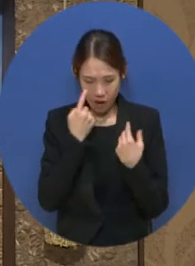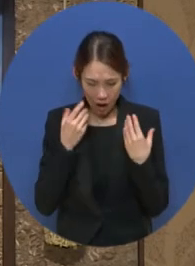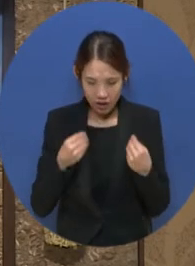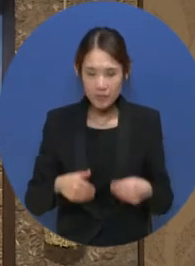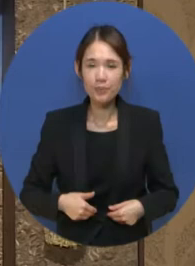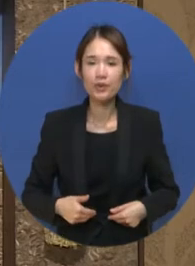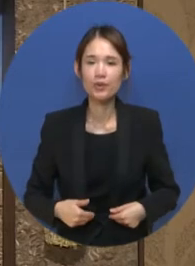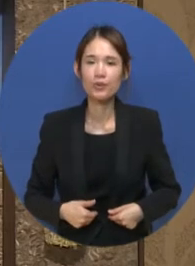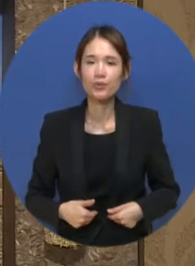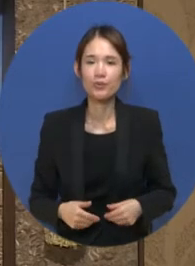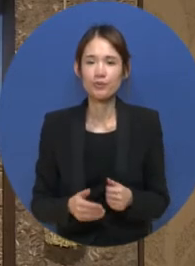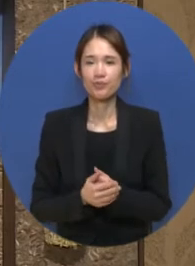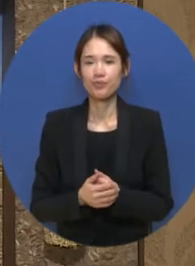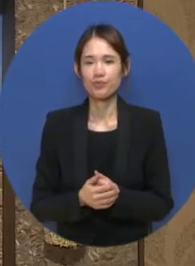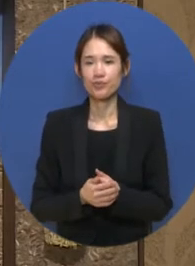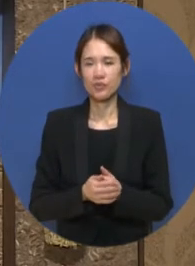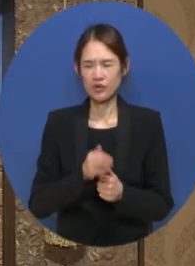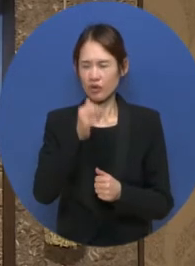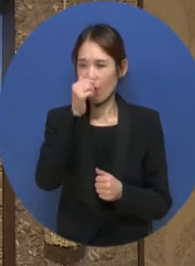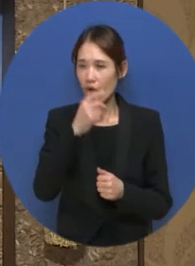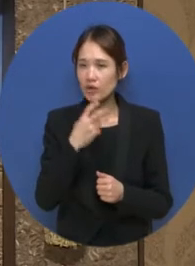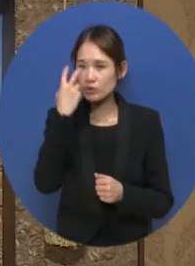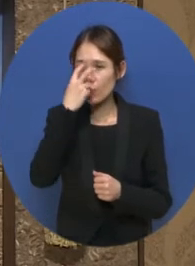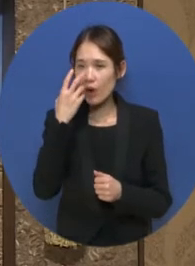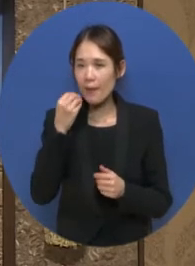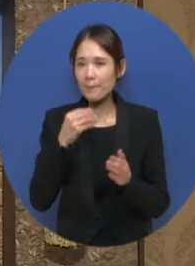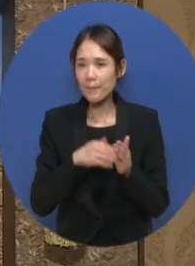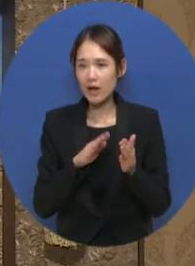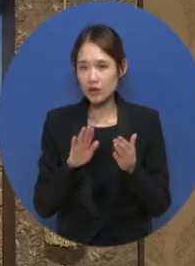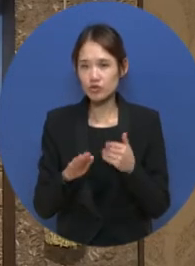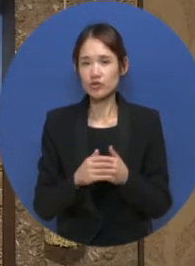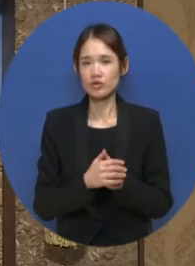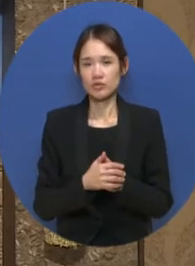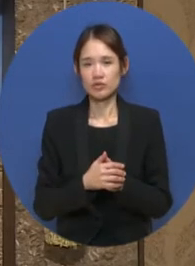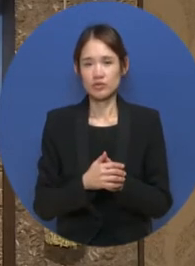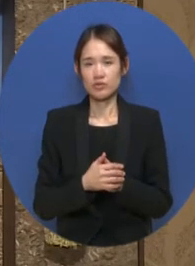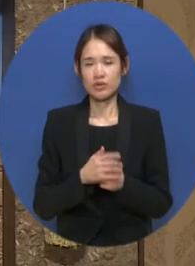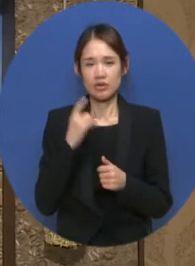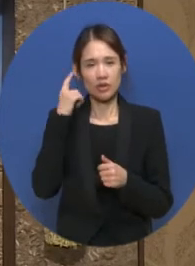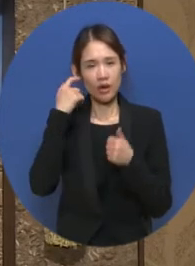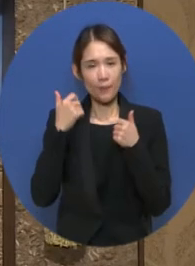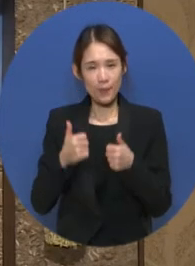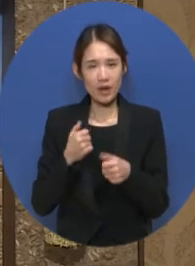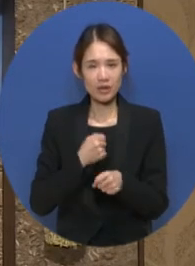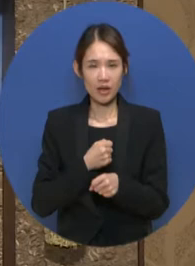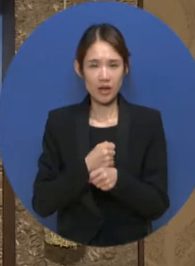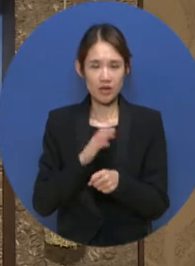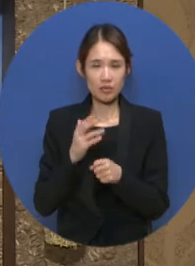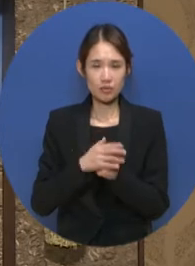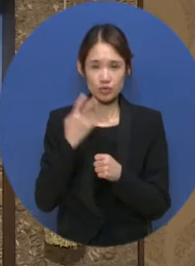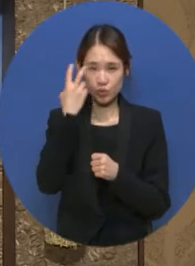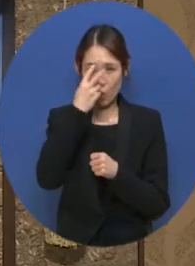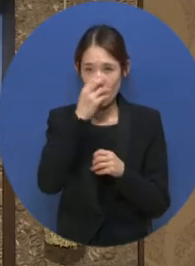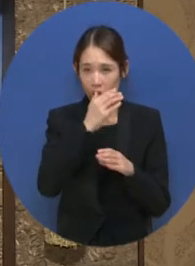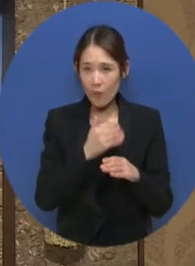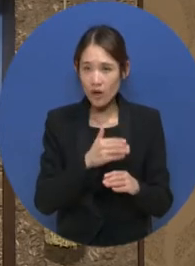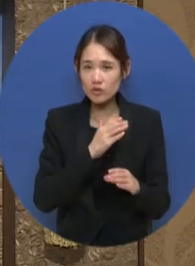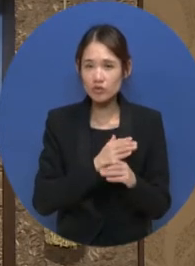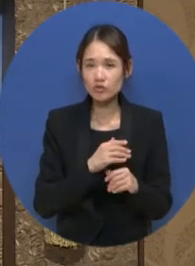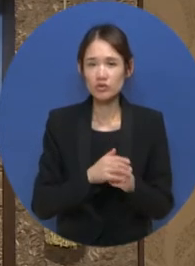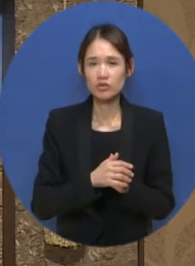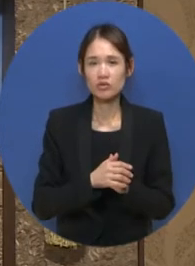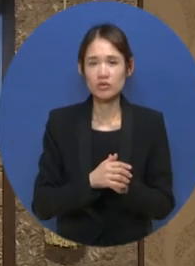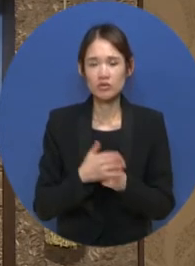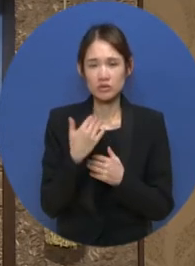해서 어 이제 에러가 조사가 끝난 다음에 이제 공모기간 대해서 판단을 하게 되고요 그리고 조사하는 과정 속에서 상당히 이제